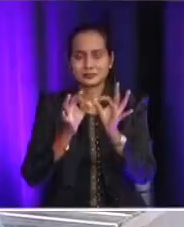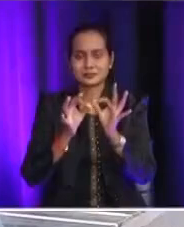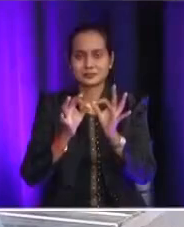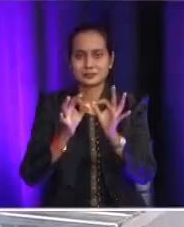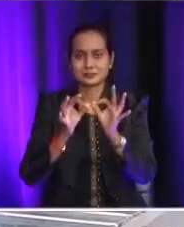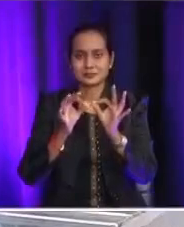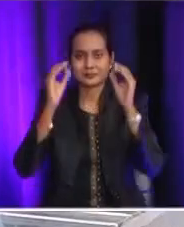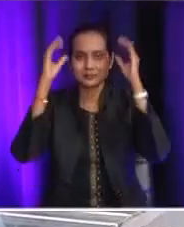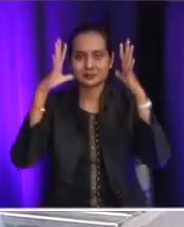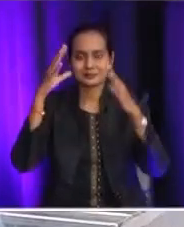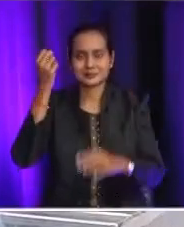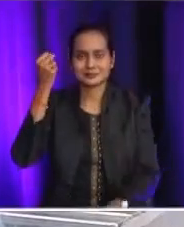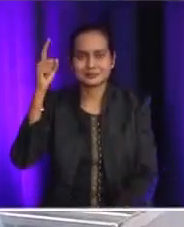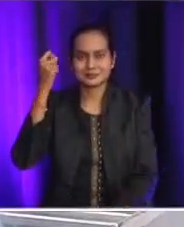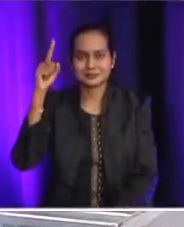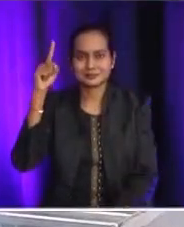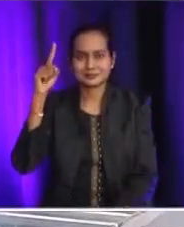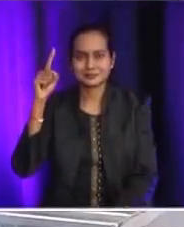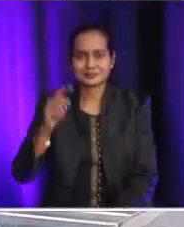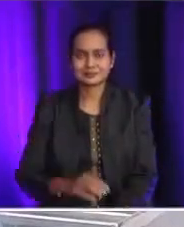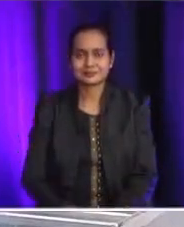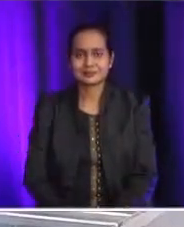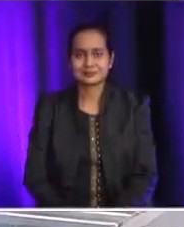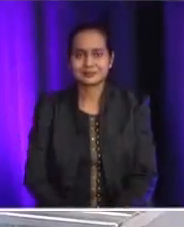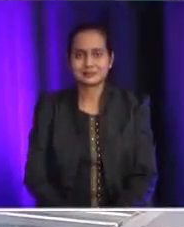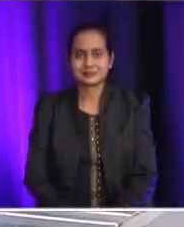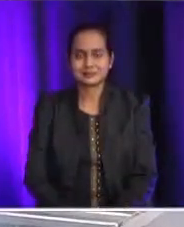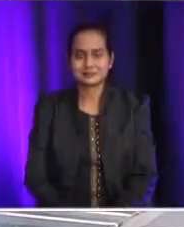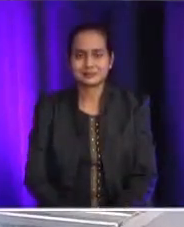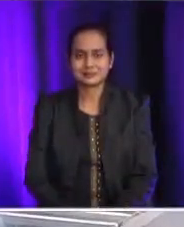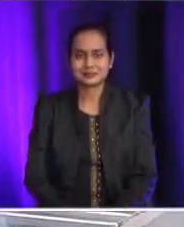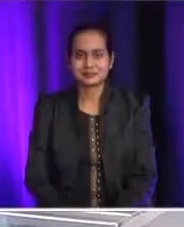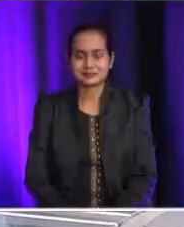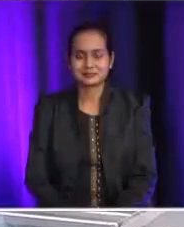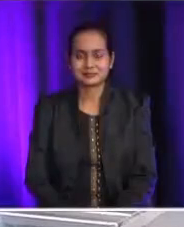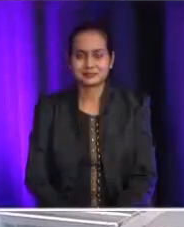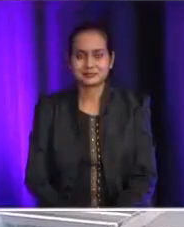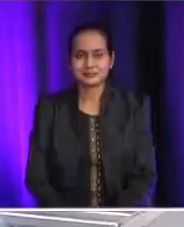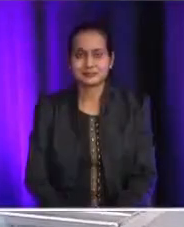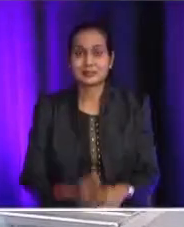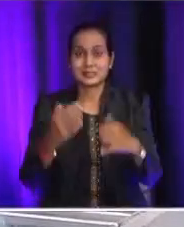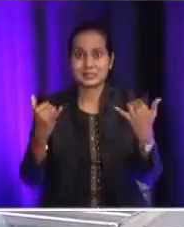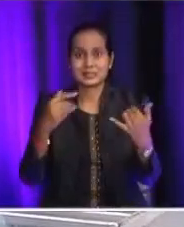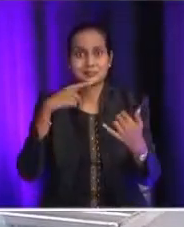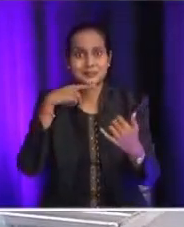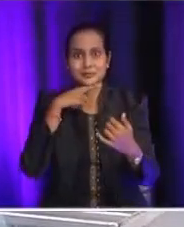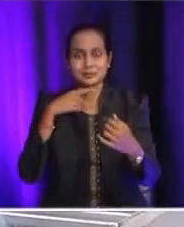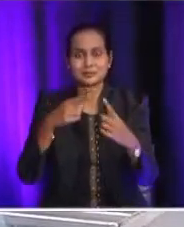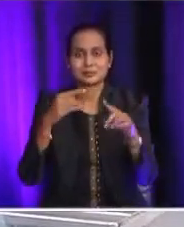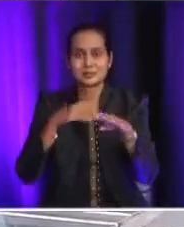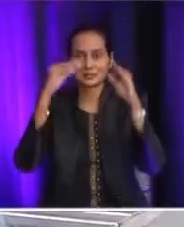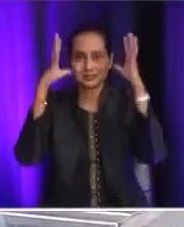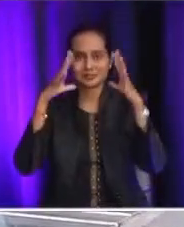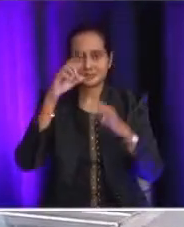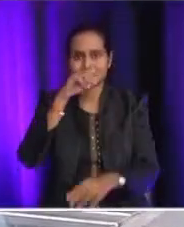iaitu Cikgu Saundra Devi. Jadi kita akan tutupkan Ham Dengar Atas kali ini dengan pantun daripada Cikgu Zainab dan juga